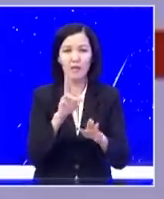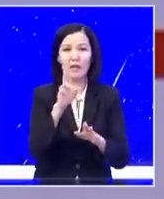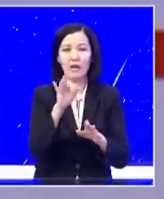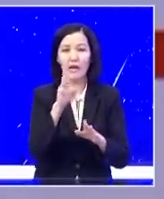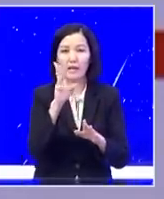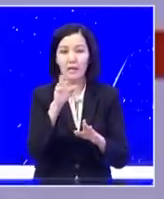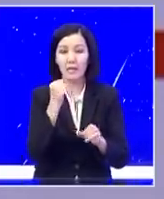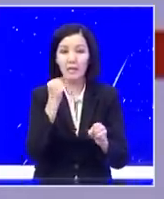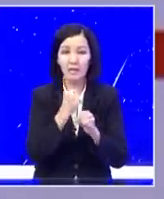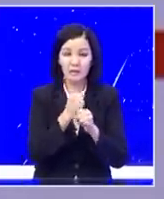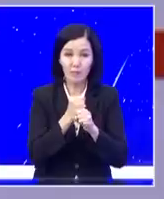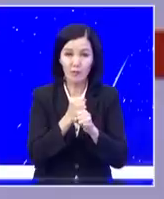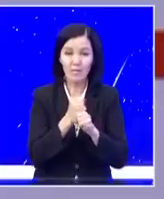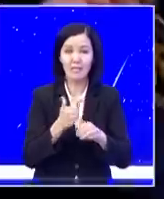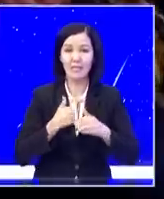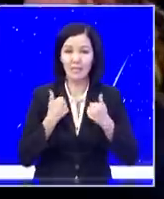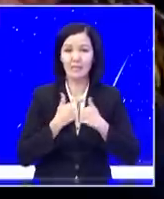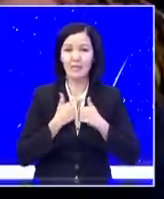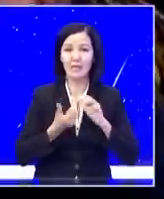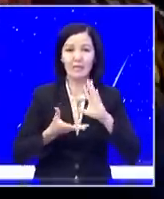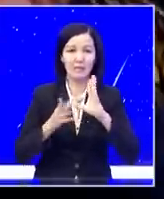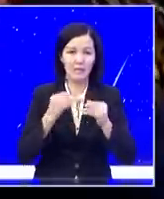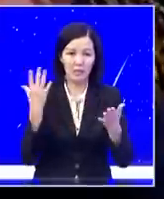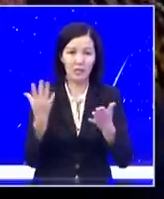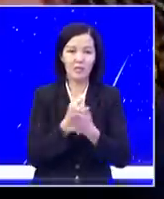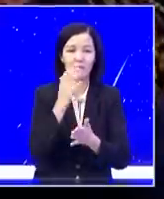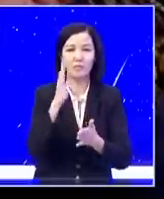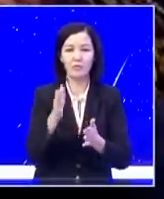түбі берекет.